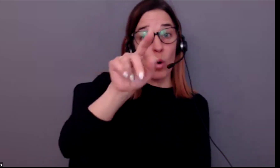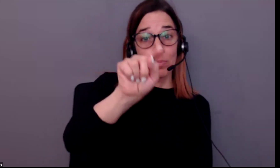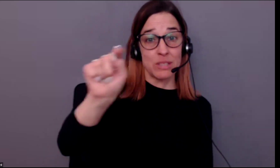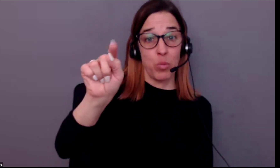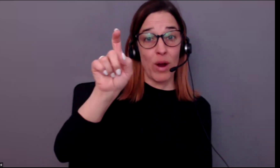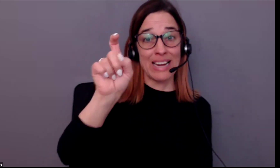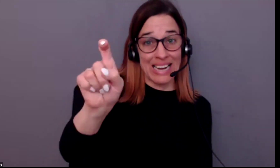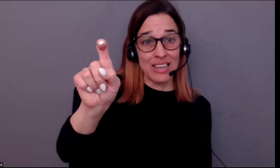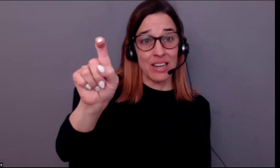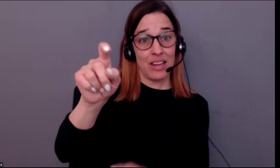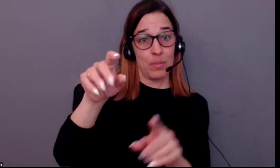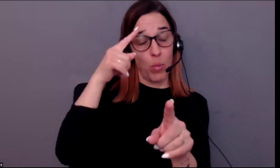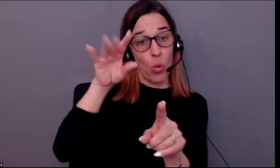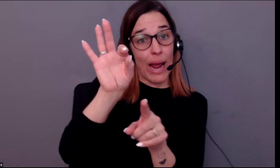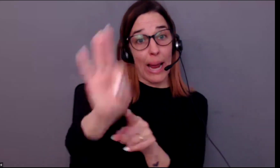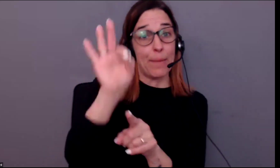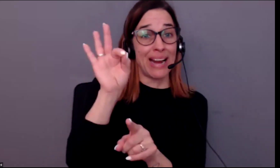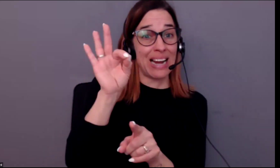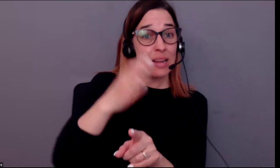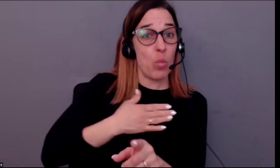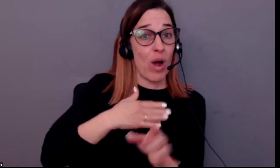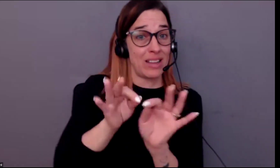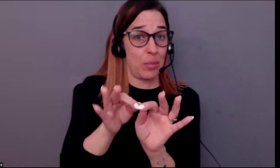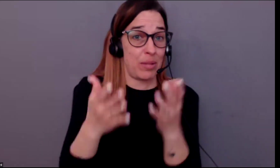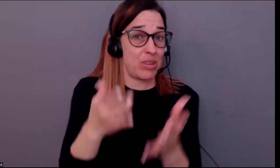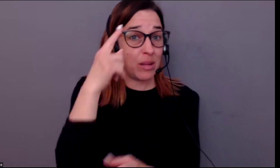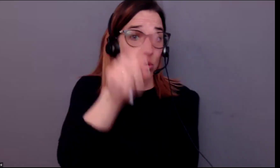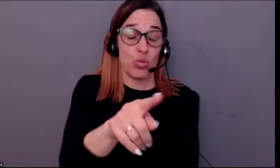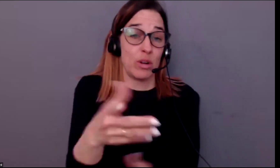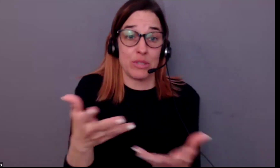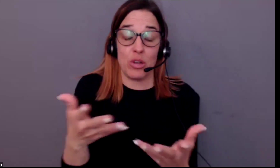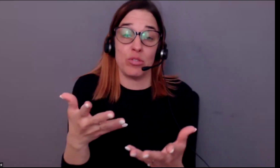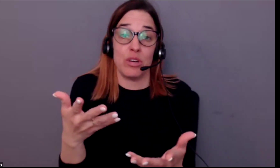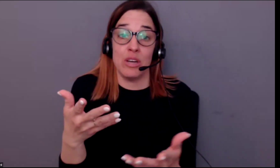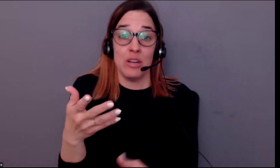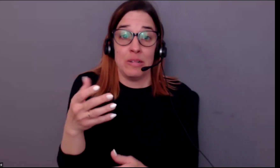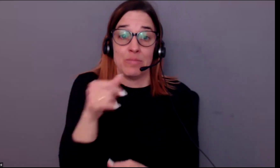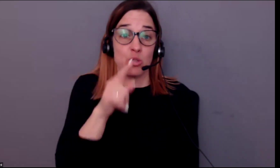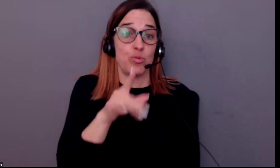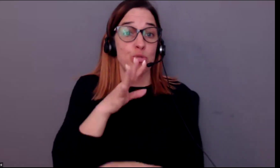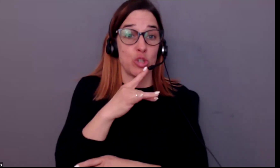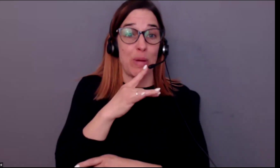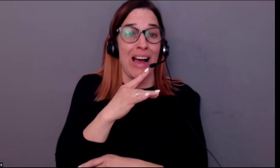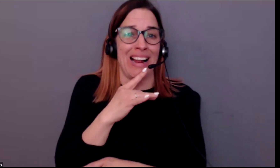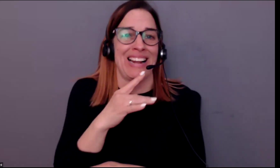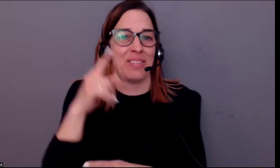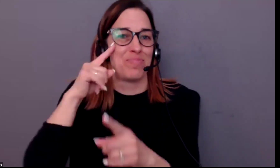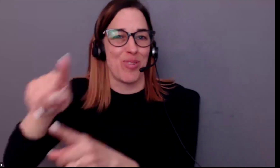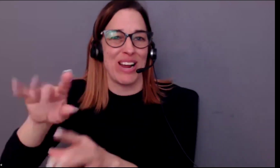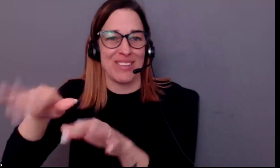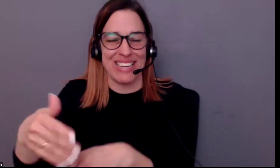moi, les trois petits points, clique pour épingler moi l'interprète. Peut-être pour toi, là, parce que là, c'est sûr, il faut que je